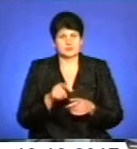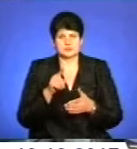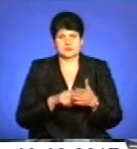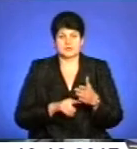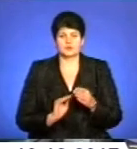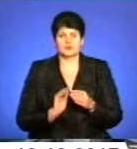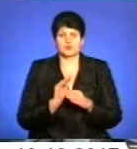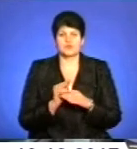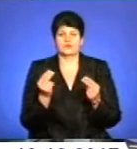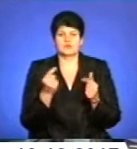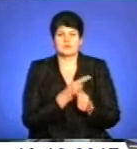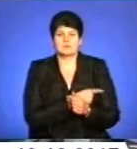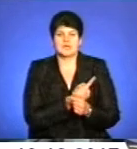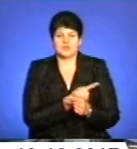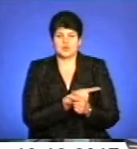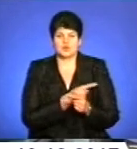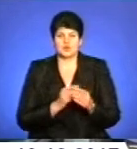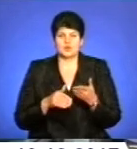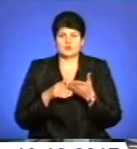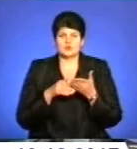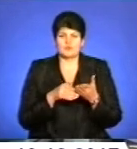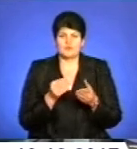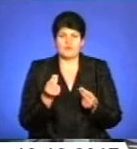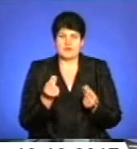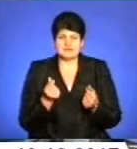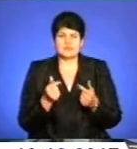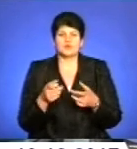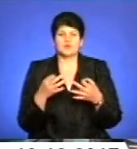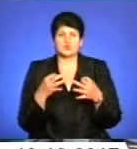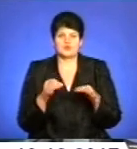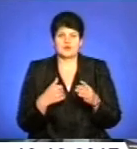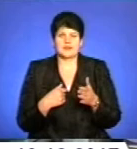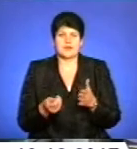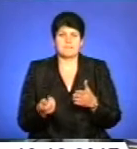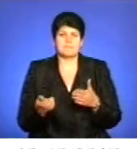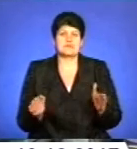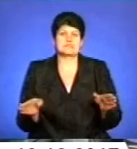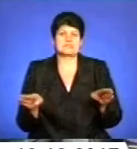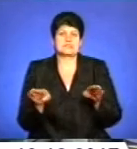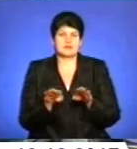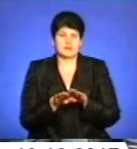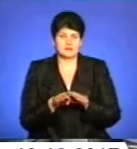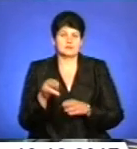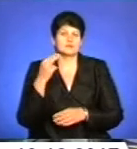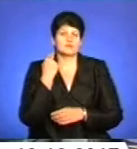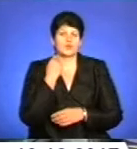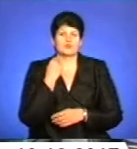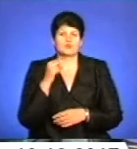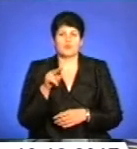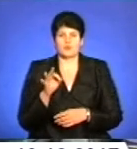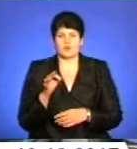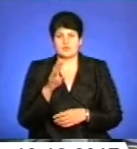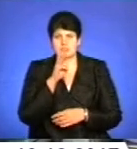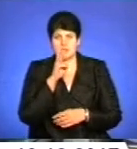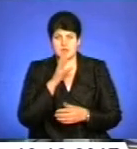додаткові кошти медичної субвенції, котрі дозволять нам закрити заборгованість по заробітній платі і